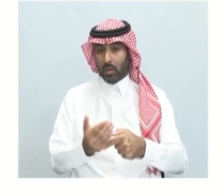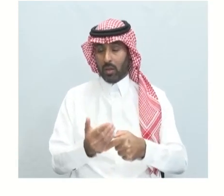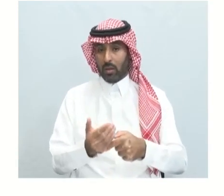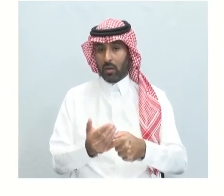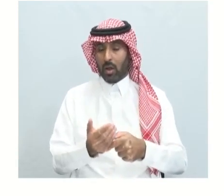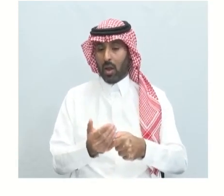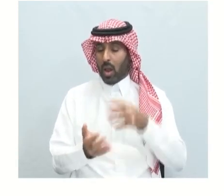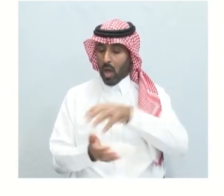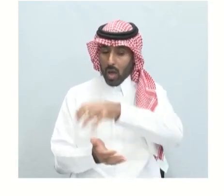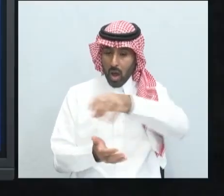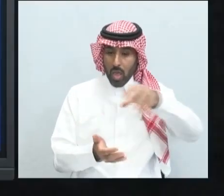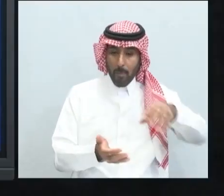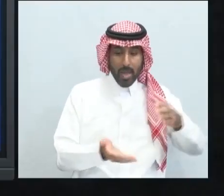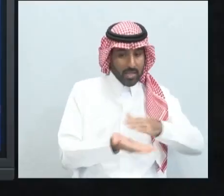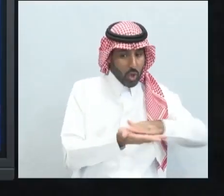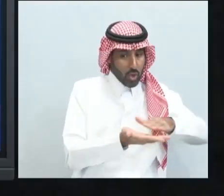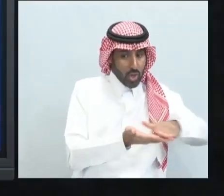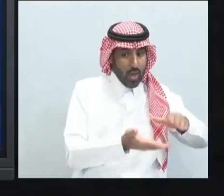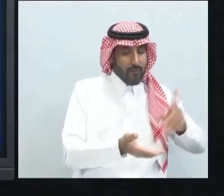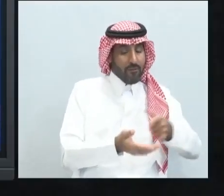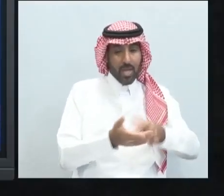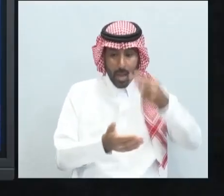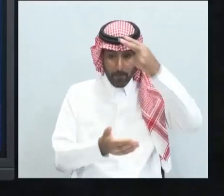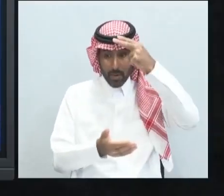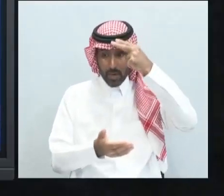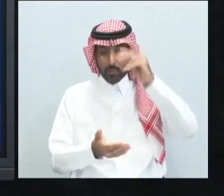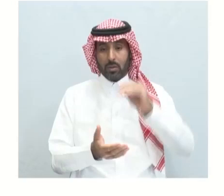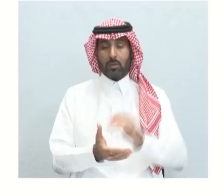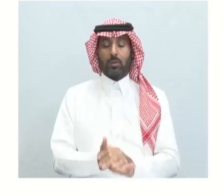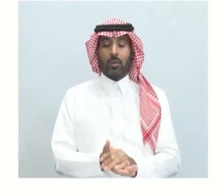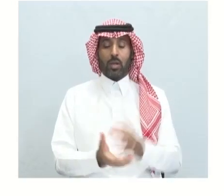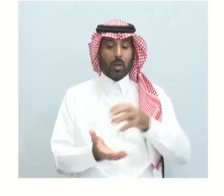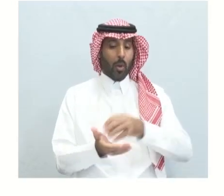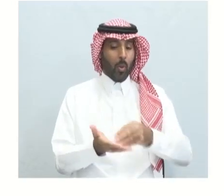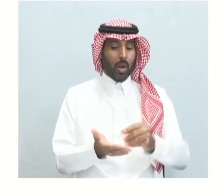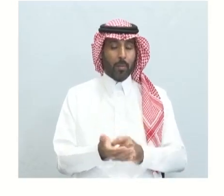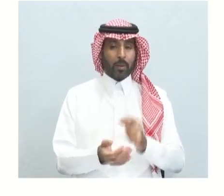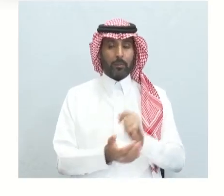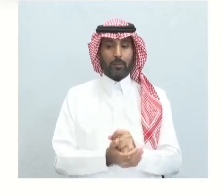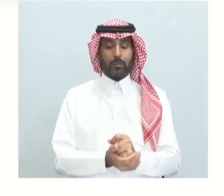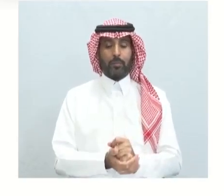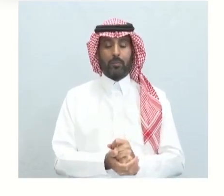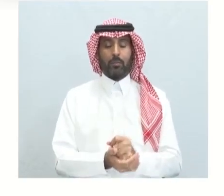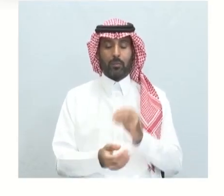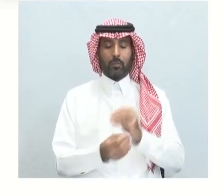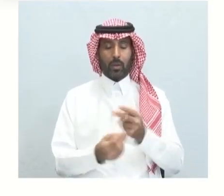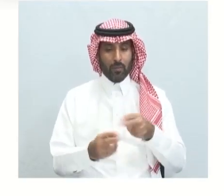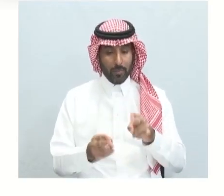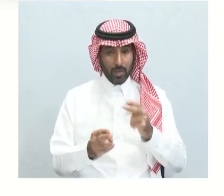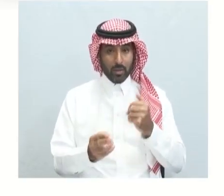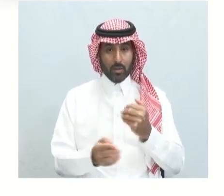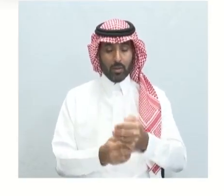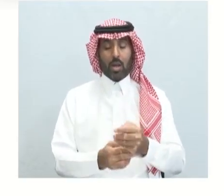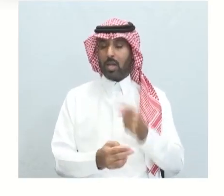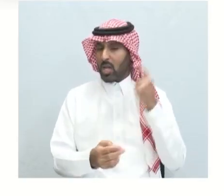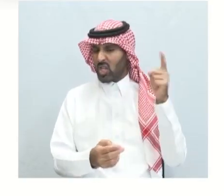للاقاليم الجيولوجيه في المملكه الع المكونه للمملكه العربيه السعوديه ولكن في البدايه دعونا